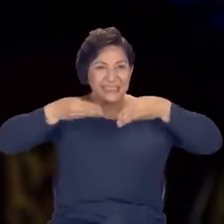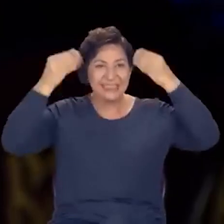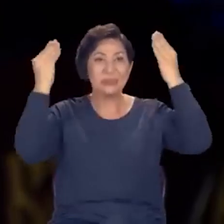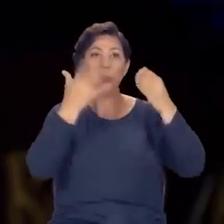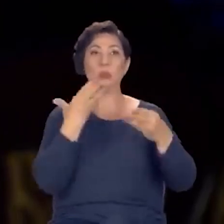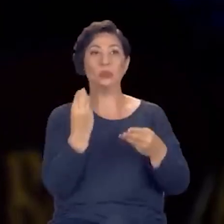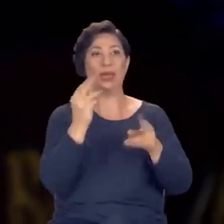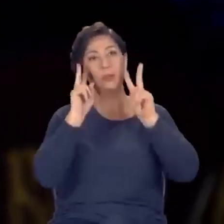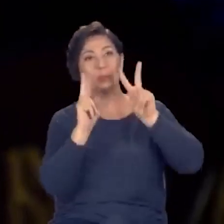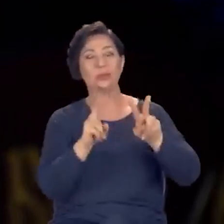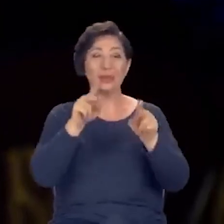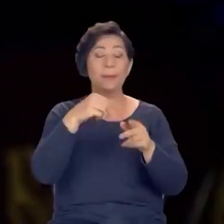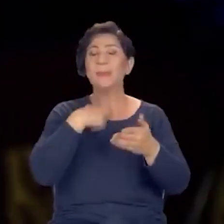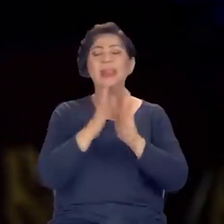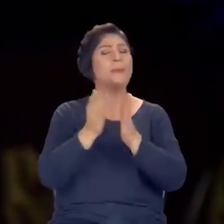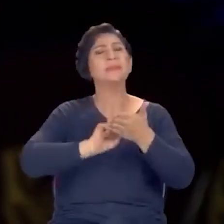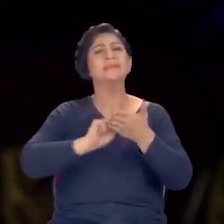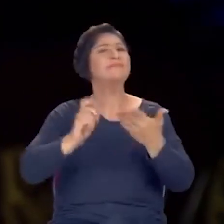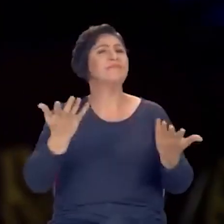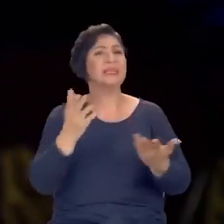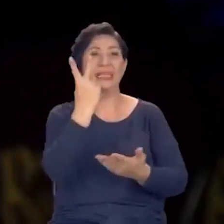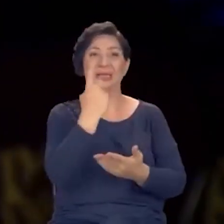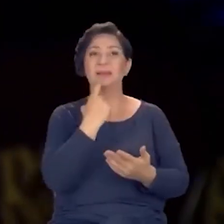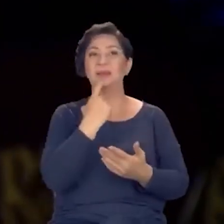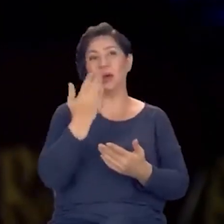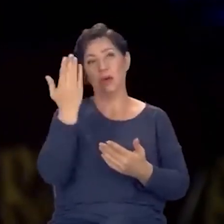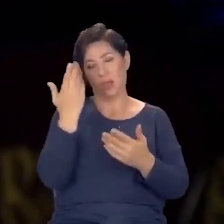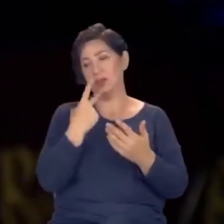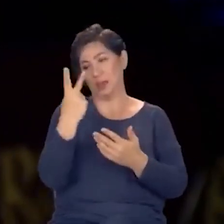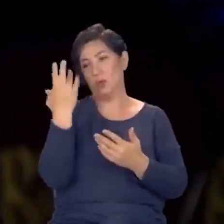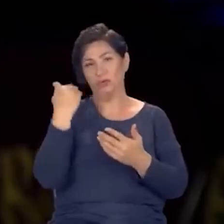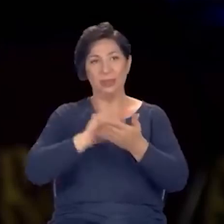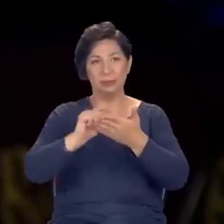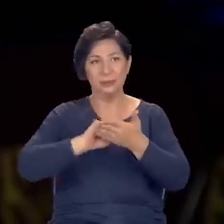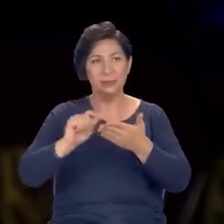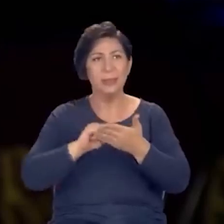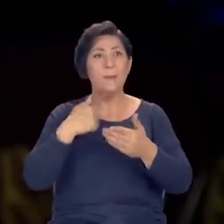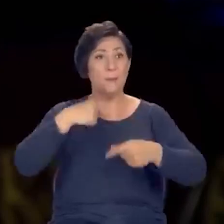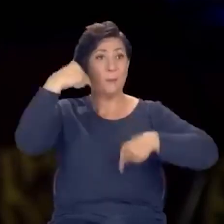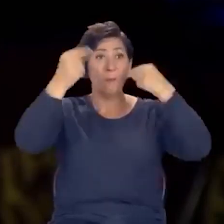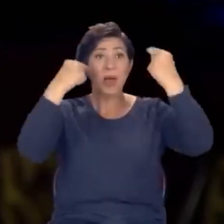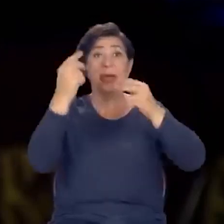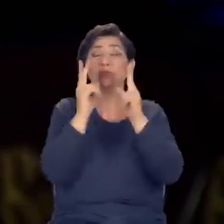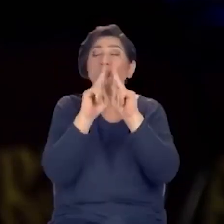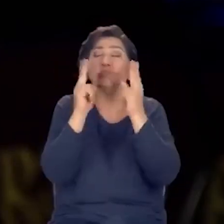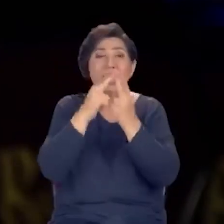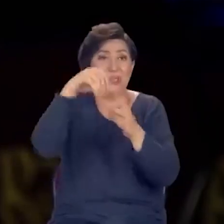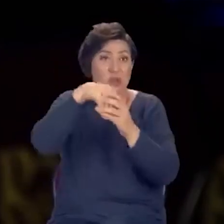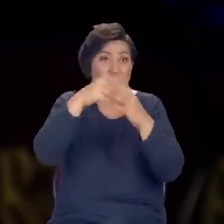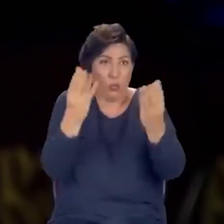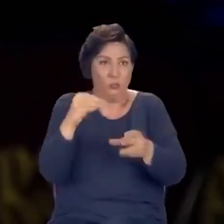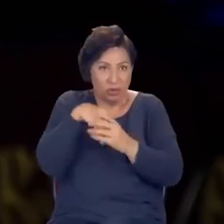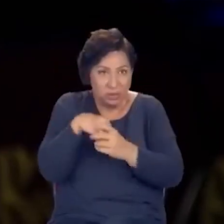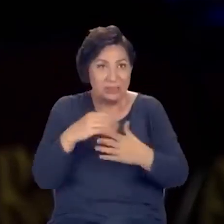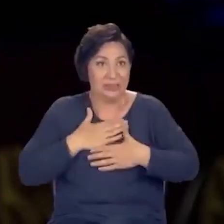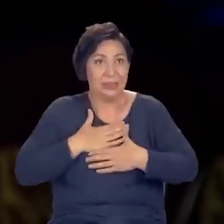Çünkü kitabı yazdığım benim 2 yıl oldu aslında. 2 yılın öncesinde de ben çok fazla kozmetik sektörünün ve makyaj dünyasının içinde olduğum için